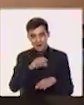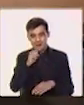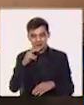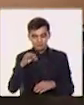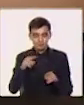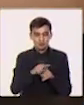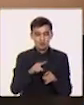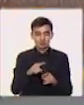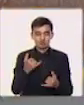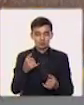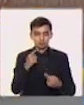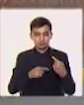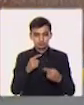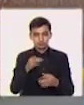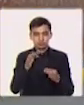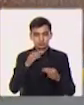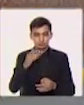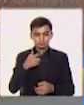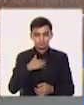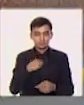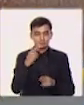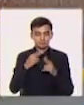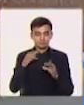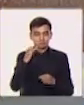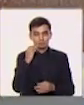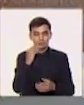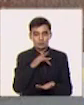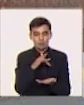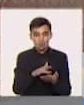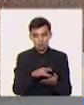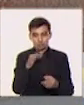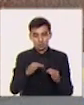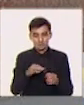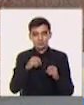де соттасып келе жатыр. Біздер жеке шағымды Алматы қалалық сотының